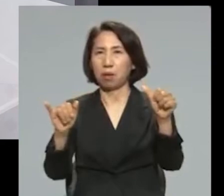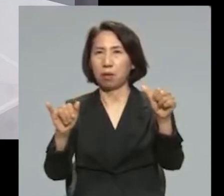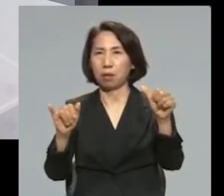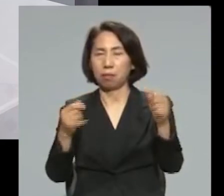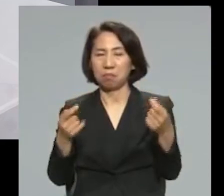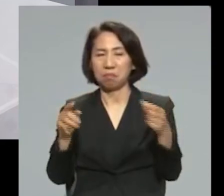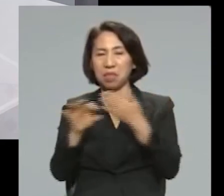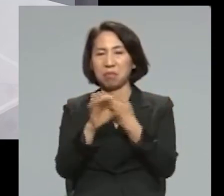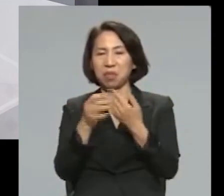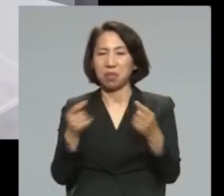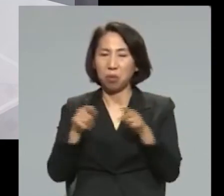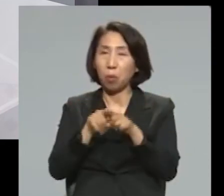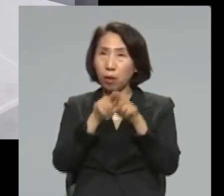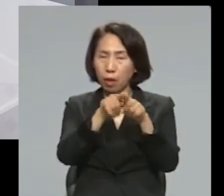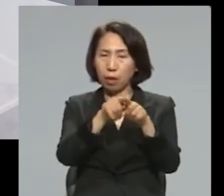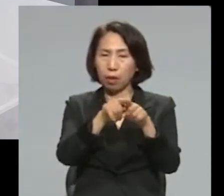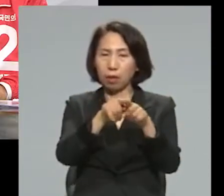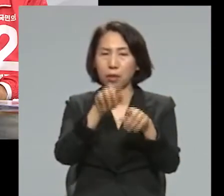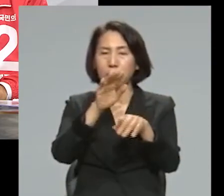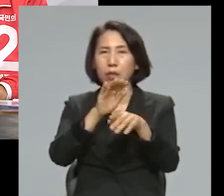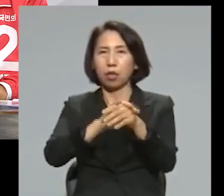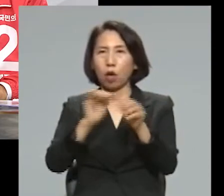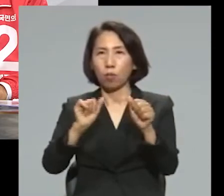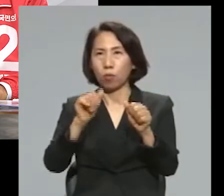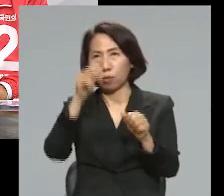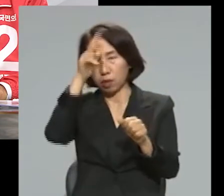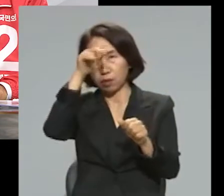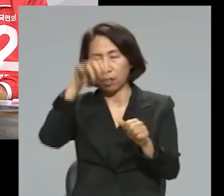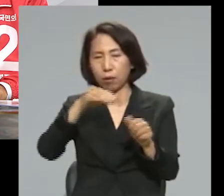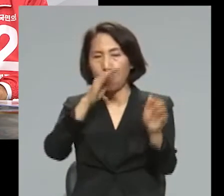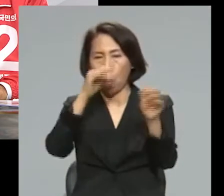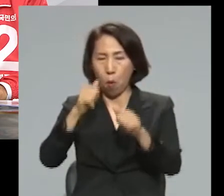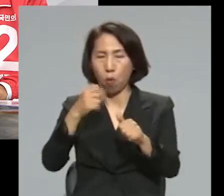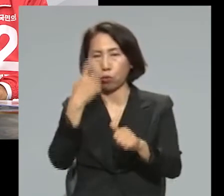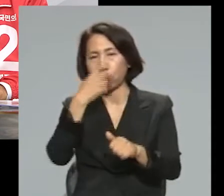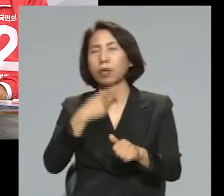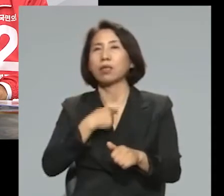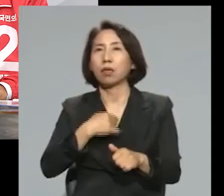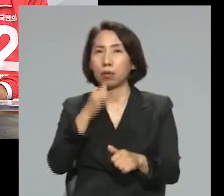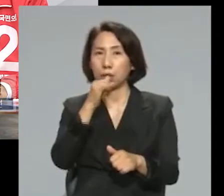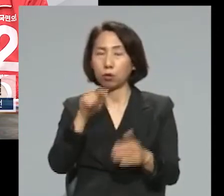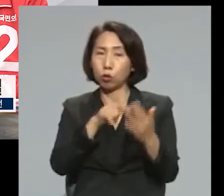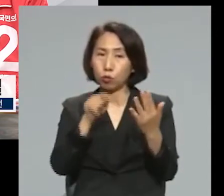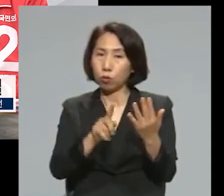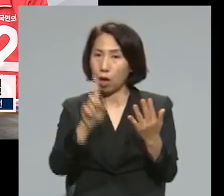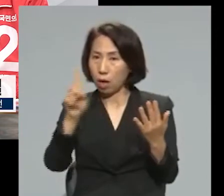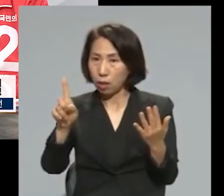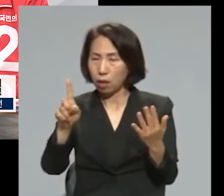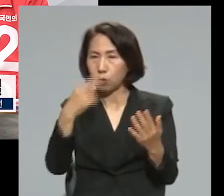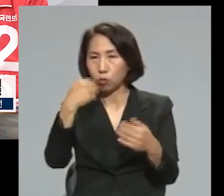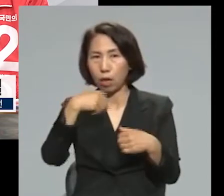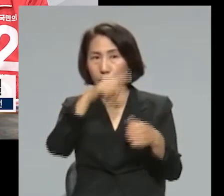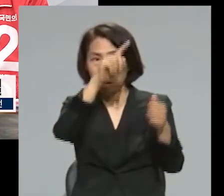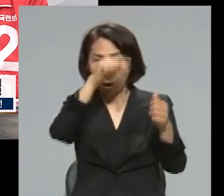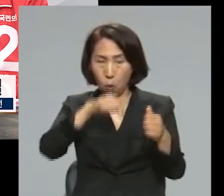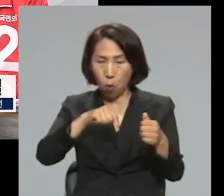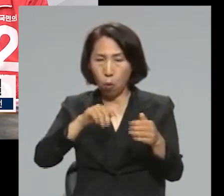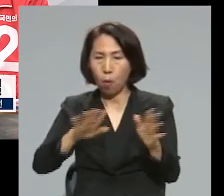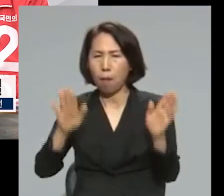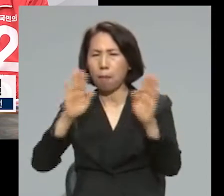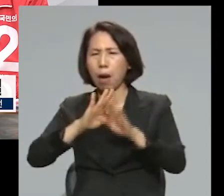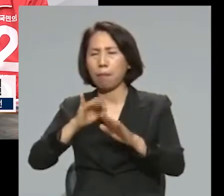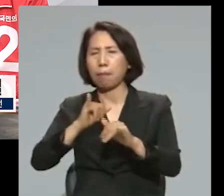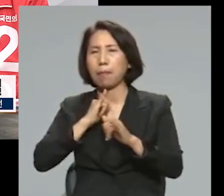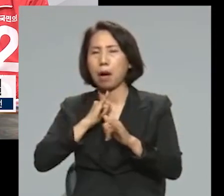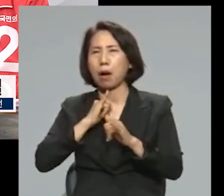임의동행 형식으로 경북지방경찰청에 조사를 받았습니다. 그중 한 명이 조사를 받고 나온 그날 목숨을 끊는